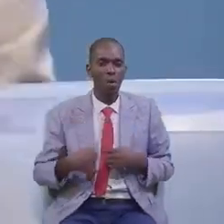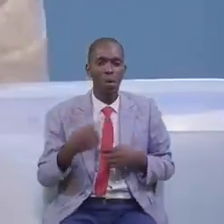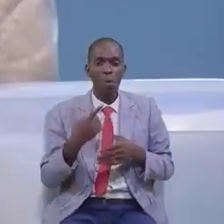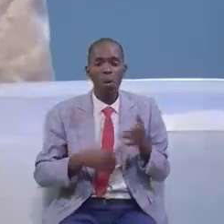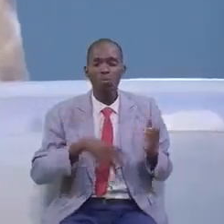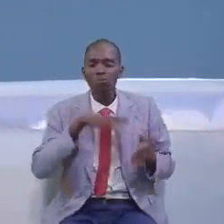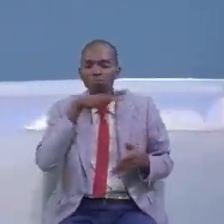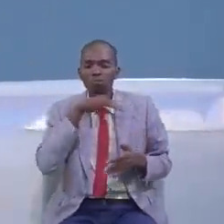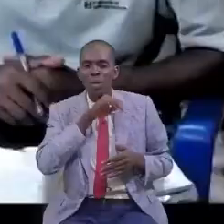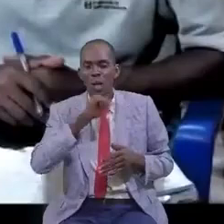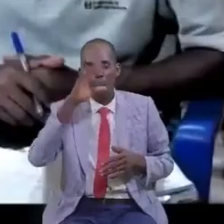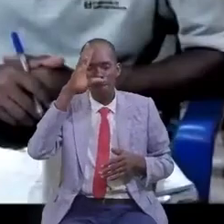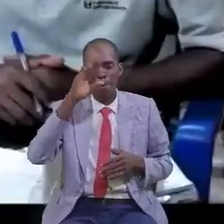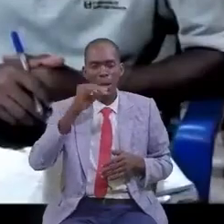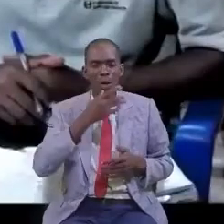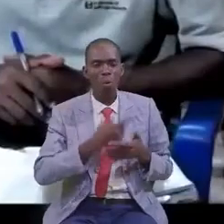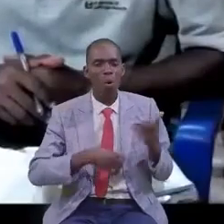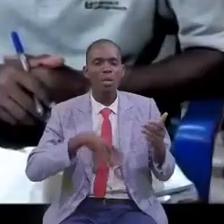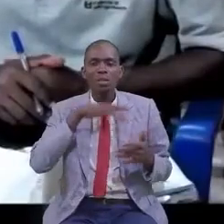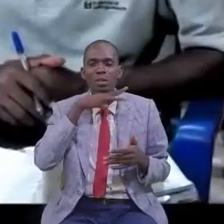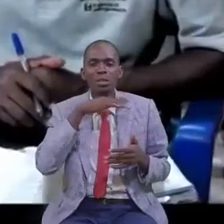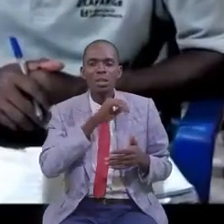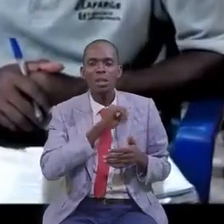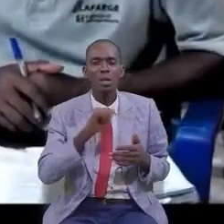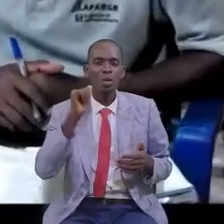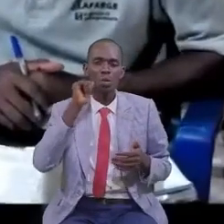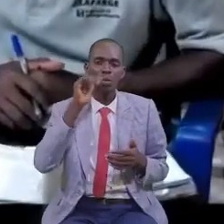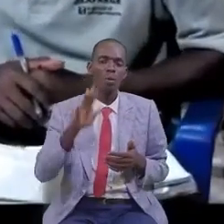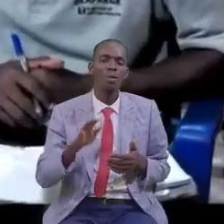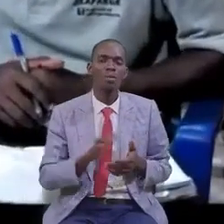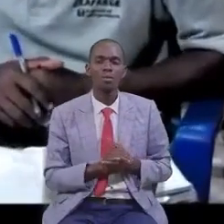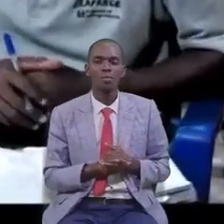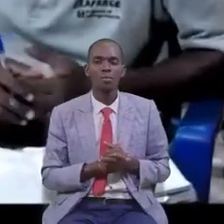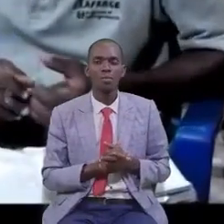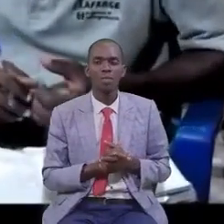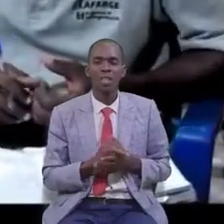what corrupts a woman. ఒక స్త్రీని గాని పురుషుణ్ణి గాని పాడు చేసేది ఏంటి?